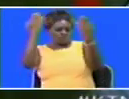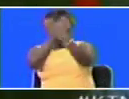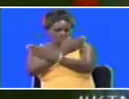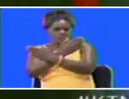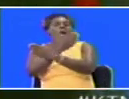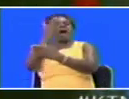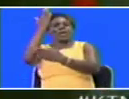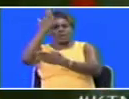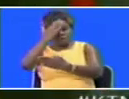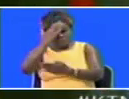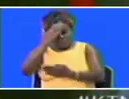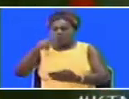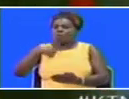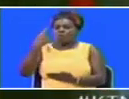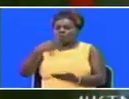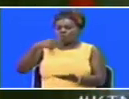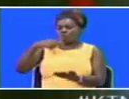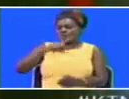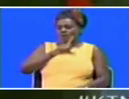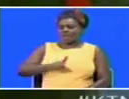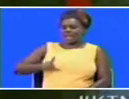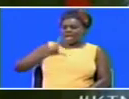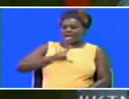kumu ni Nani ambay huenda